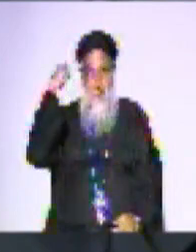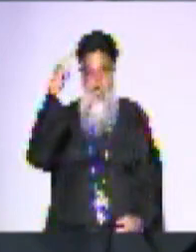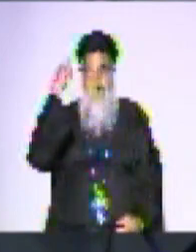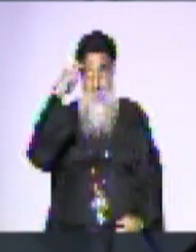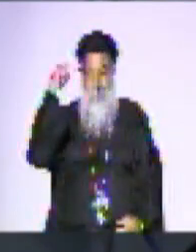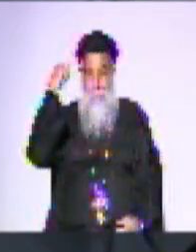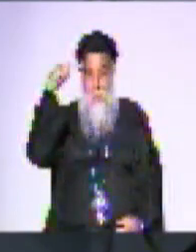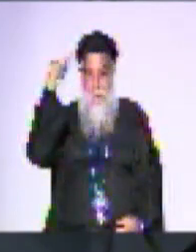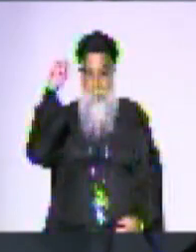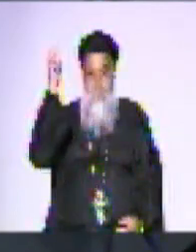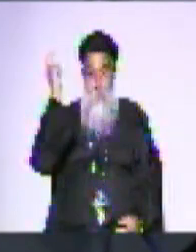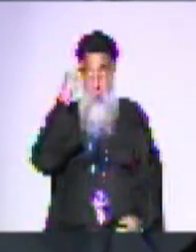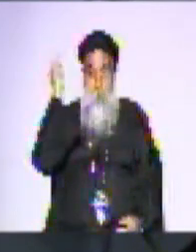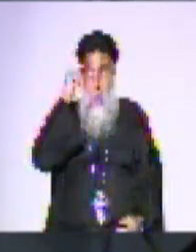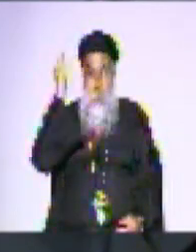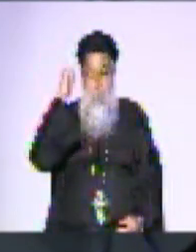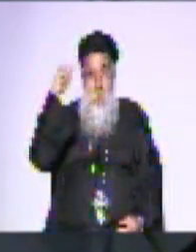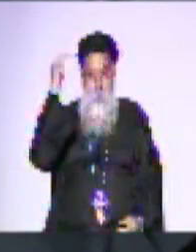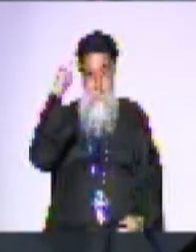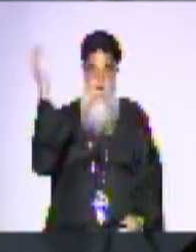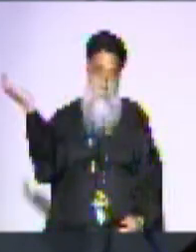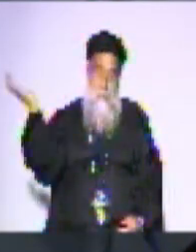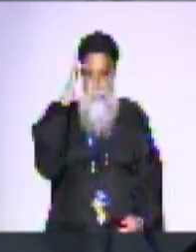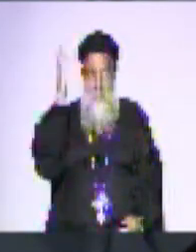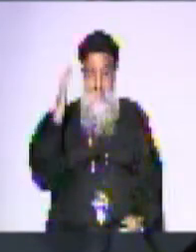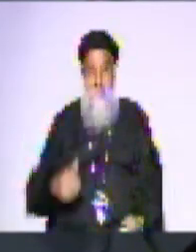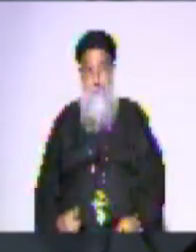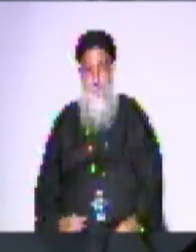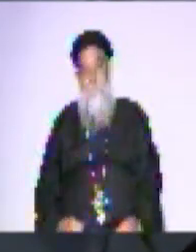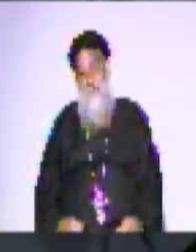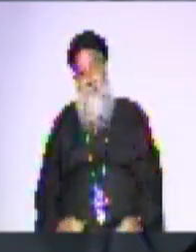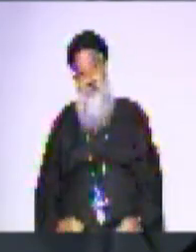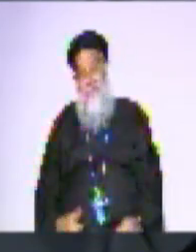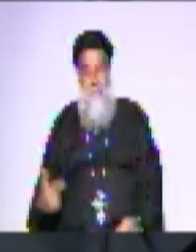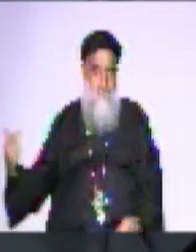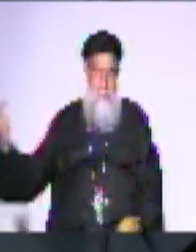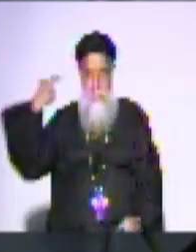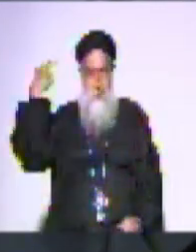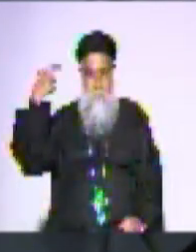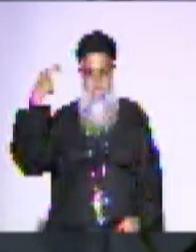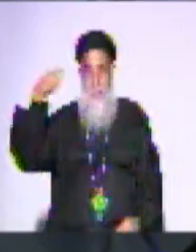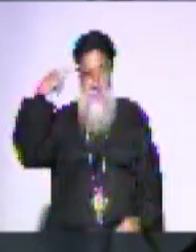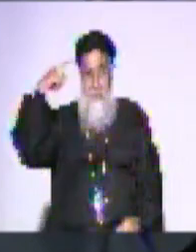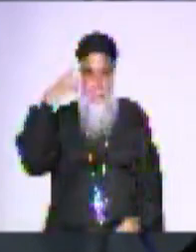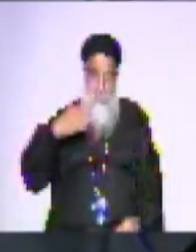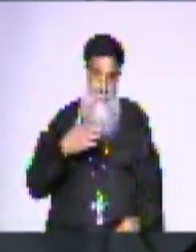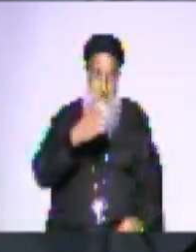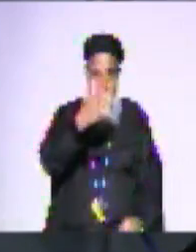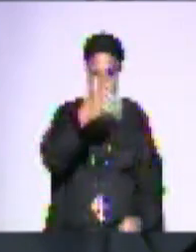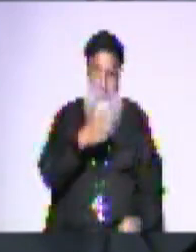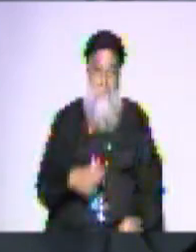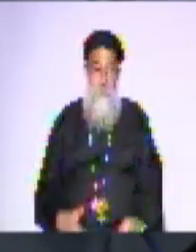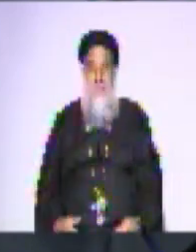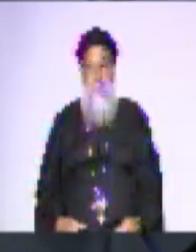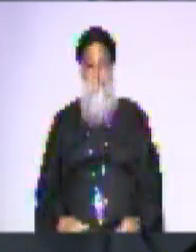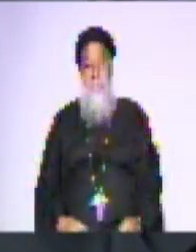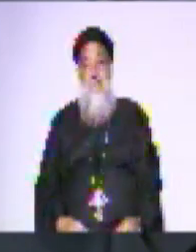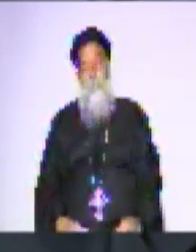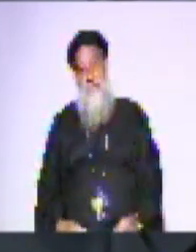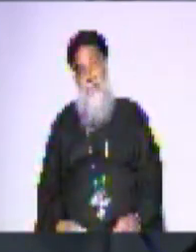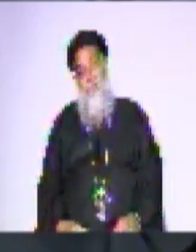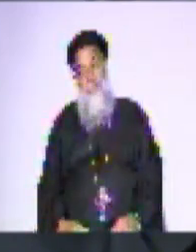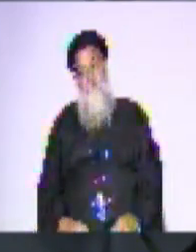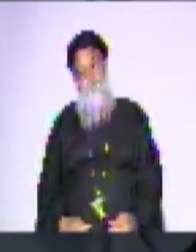اللي بيعمله معنا ده بيحاول يأثر على فكرنا، لكن التوبة تبتدي بالفكر برضو، أقوم وأذهب إلى أبي. أيوة. كان فكر في